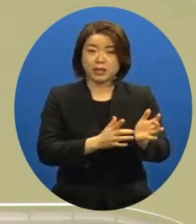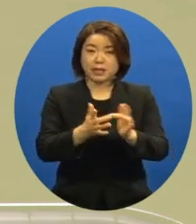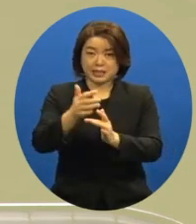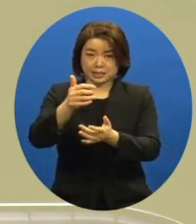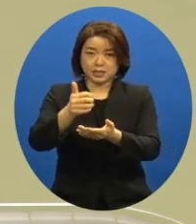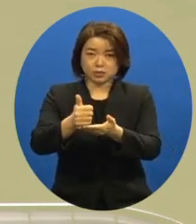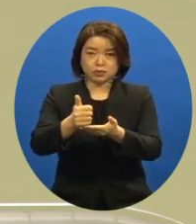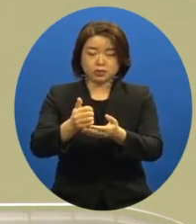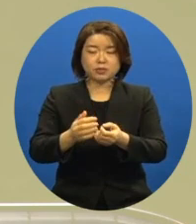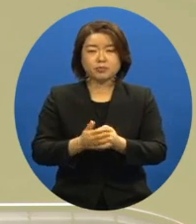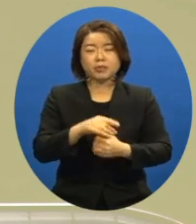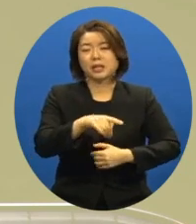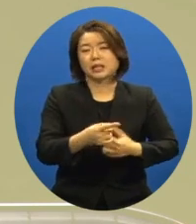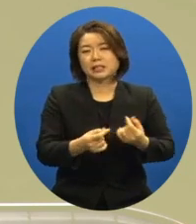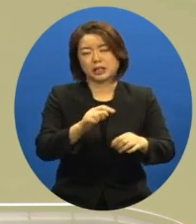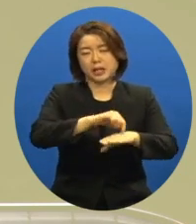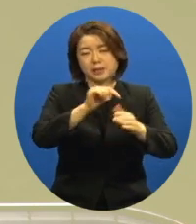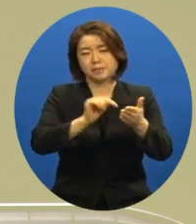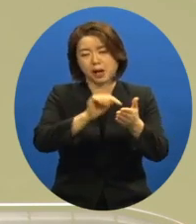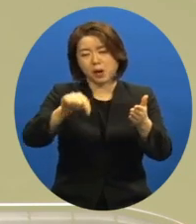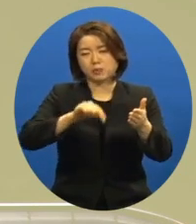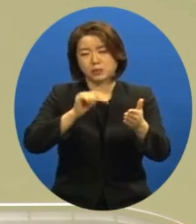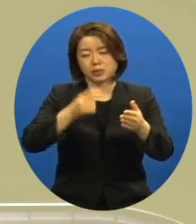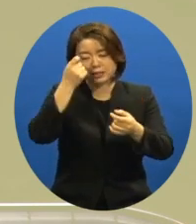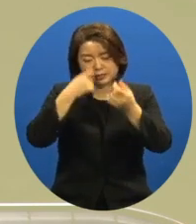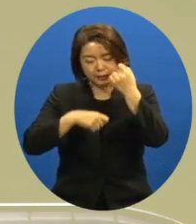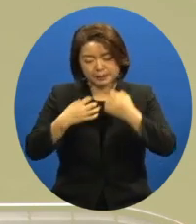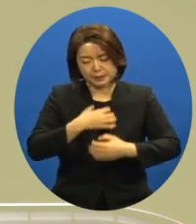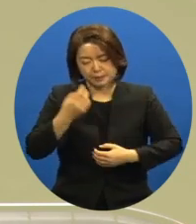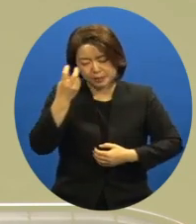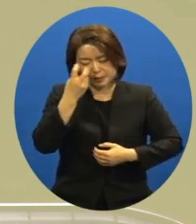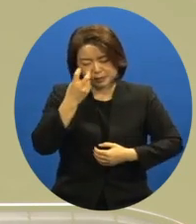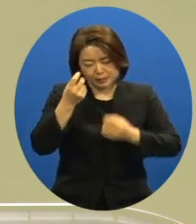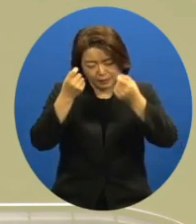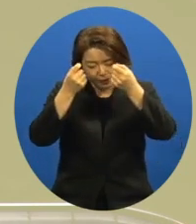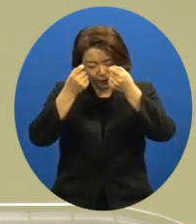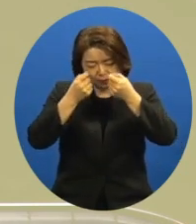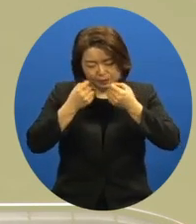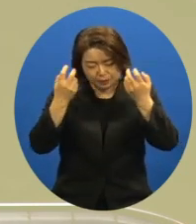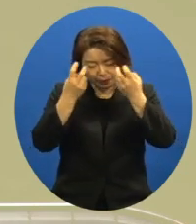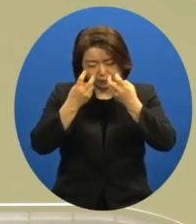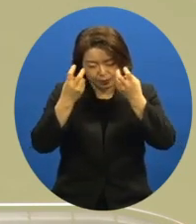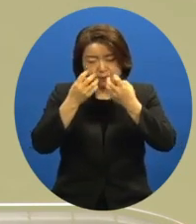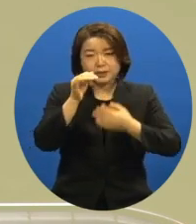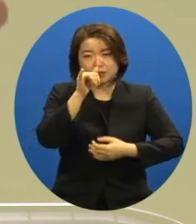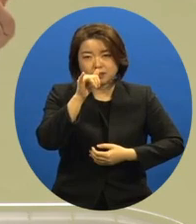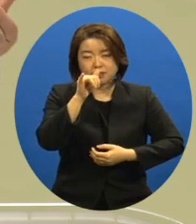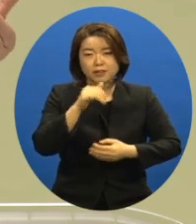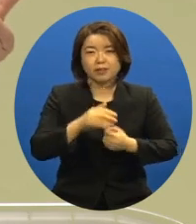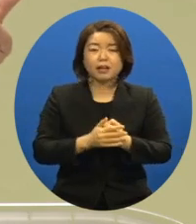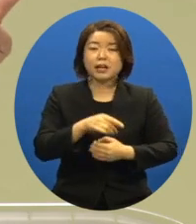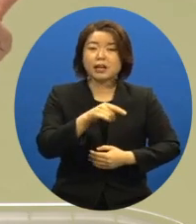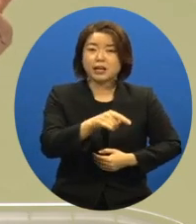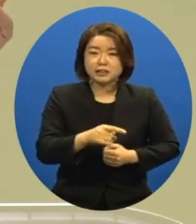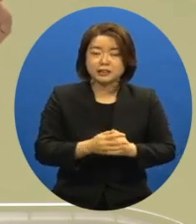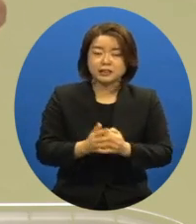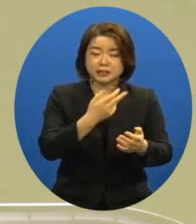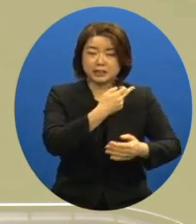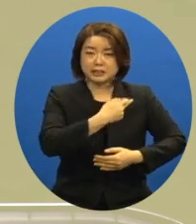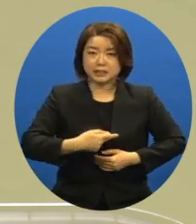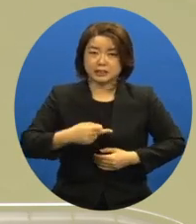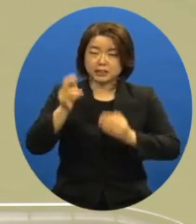예수님께서 그렇게 마음에는 슬픔과 눈물이 가득하셨는데 그 제자들의